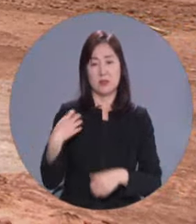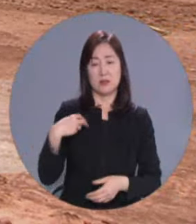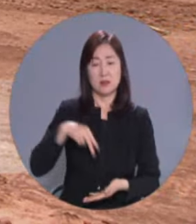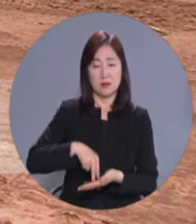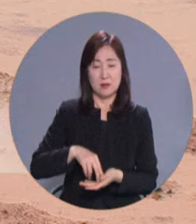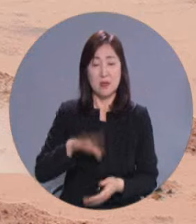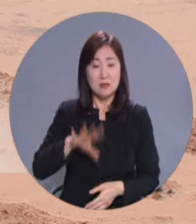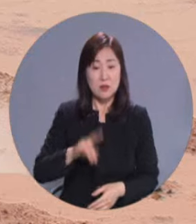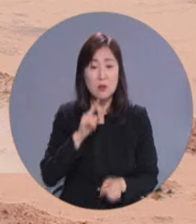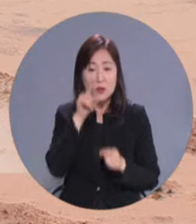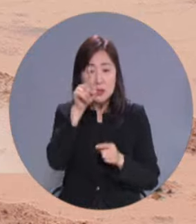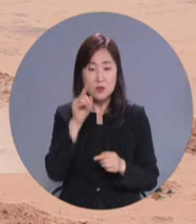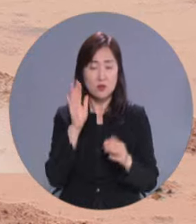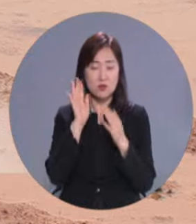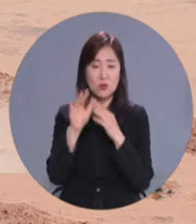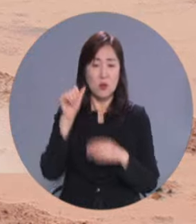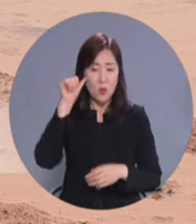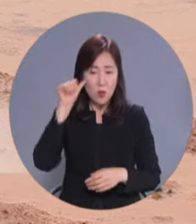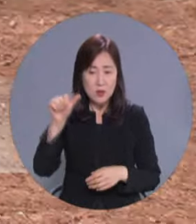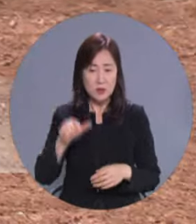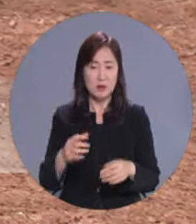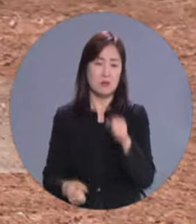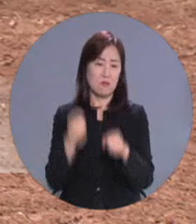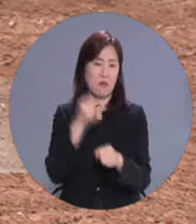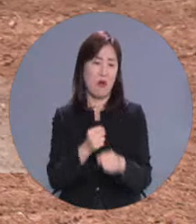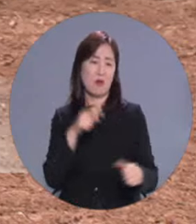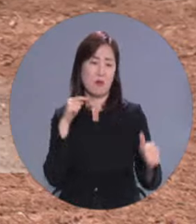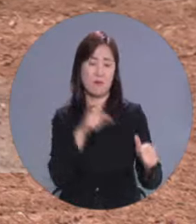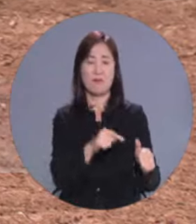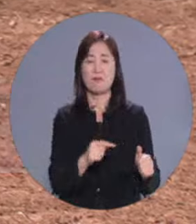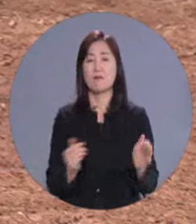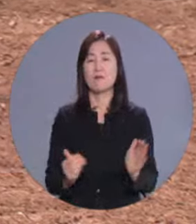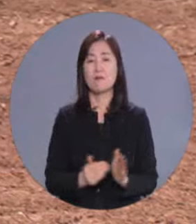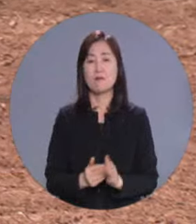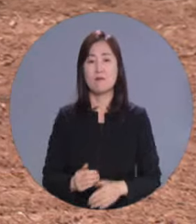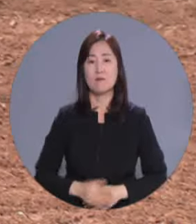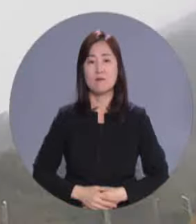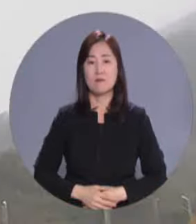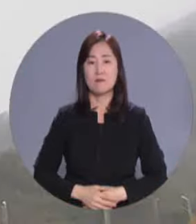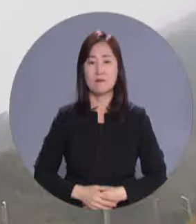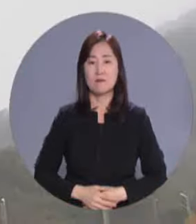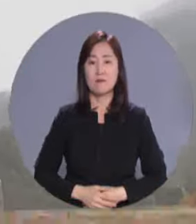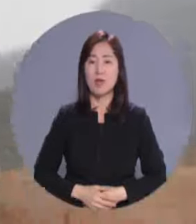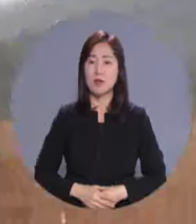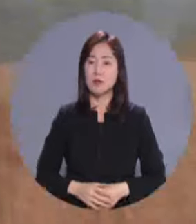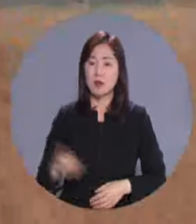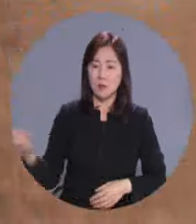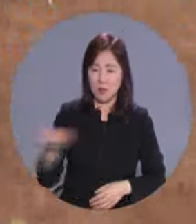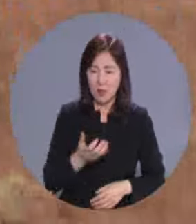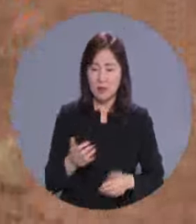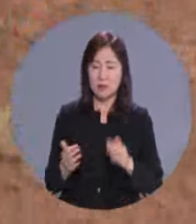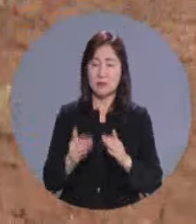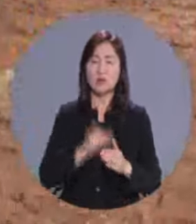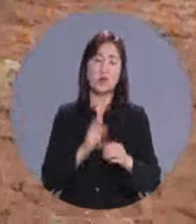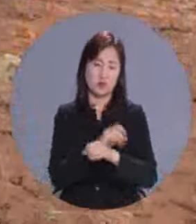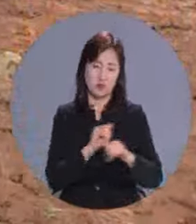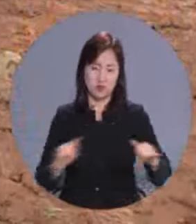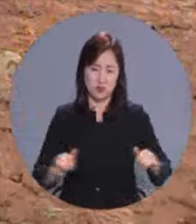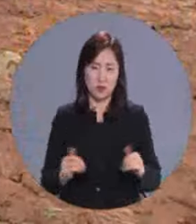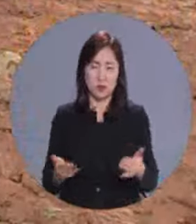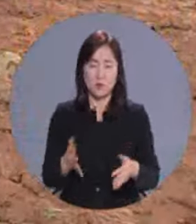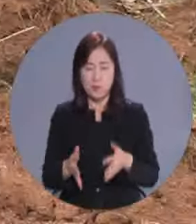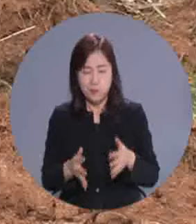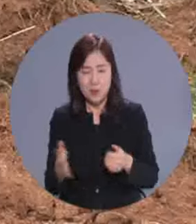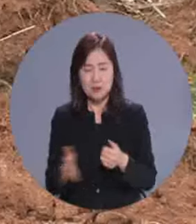신고 접수 이후 5일 만해야 원상 복구 명령을 내렸습니다 서구는 출동 직원이 업무가 미숙해 즉각적인